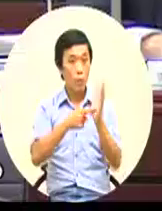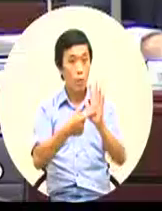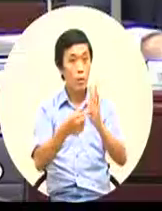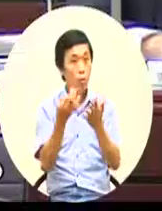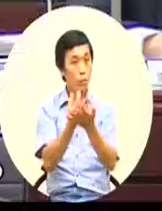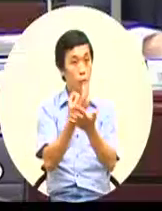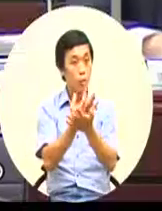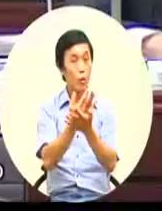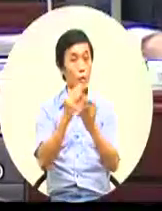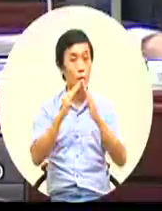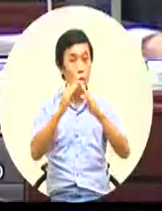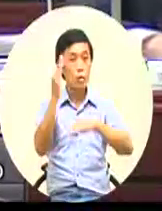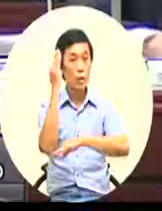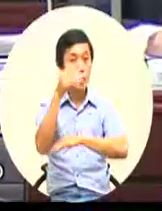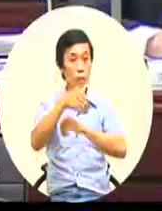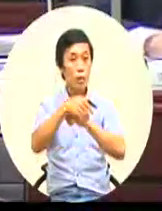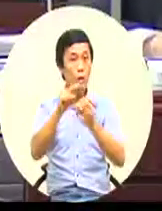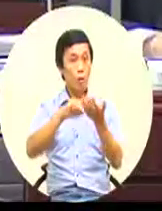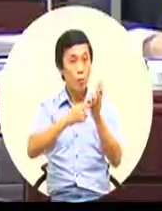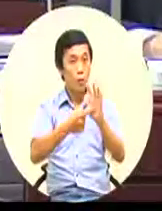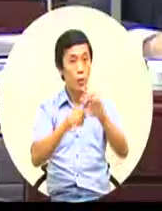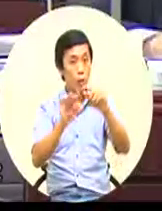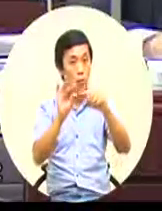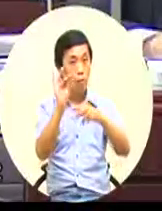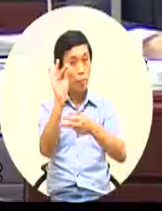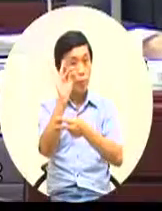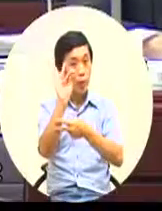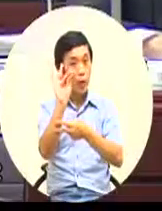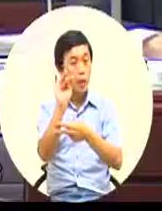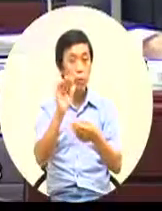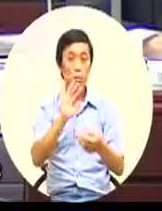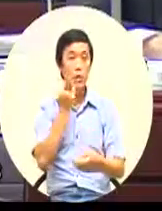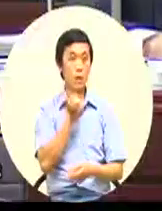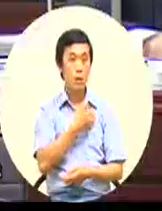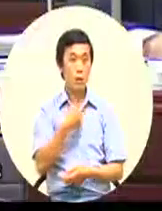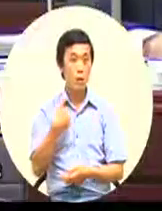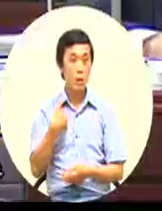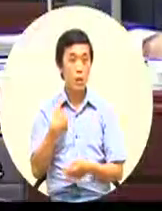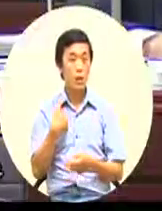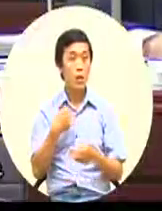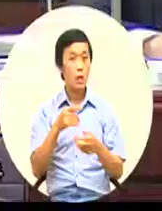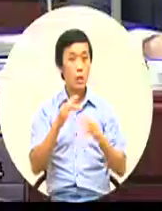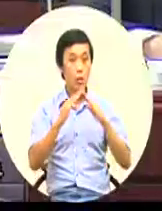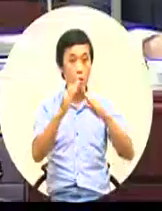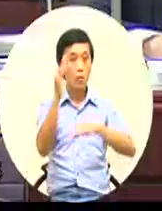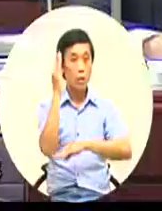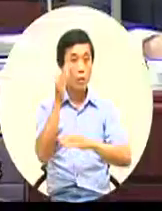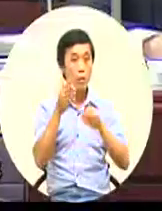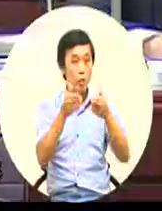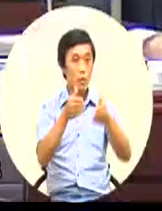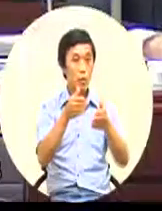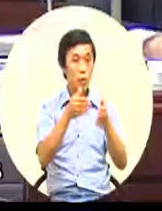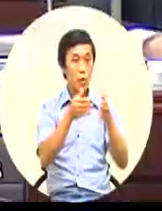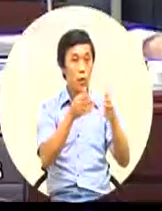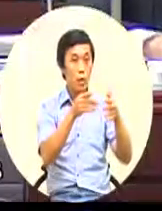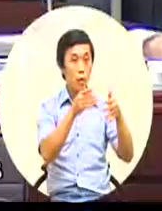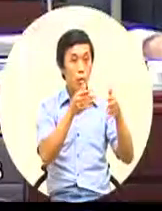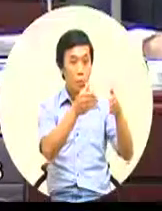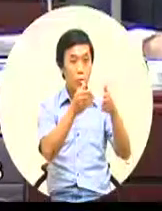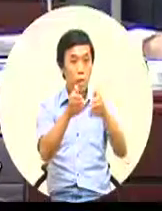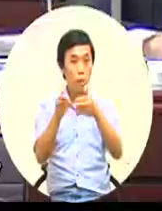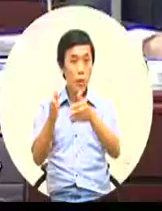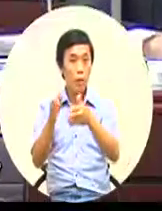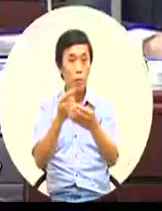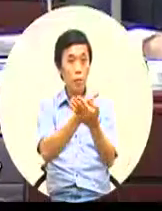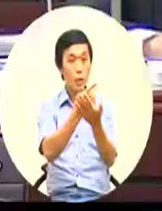度做甲100分，市政府嘛无可能伫沟通的过程，哦，所有的人拢同意，啊，有人家己的